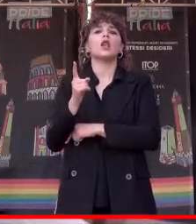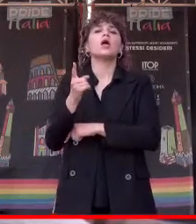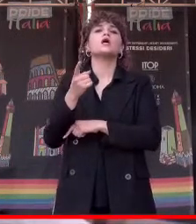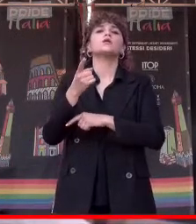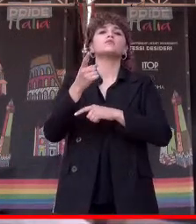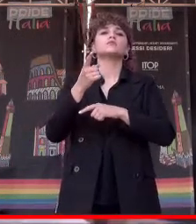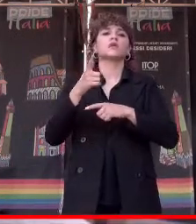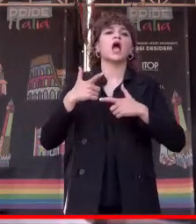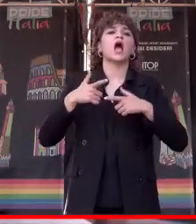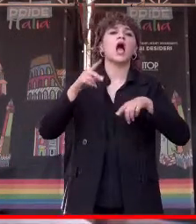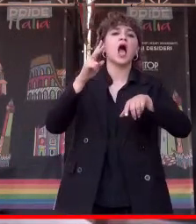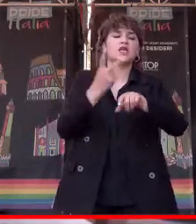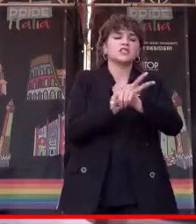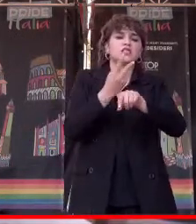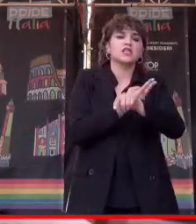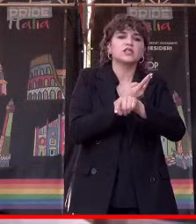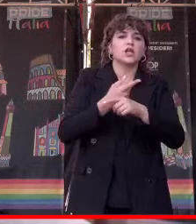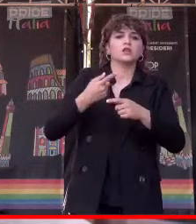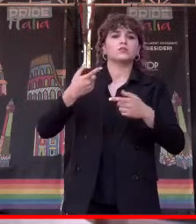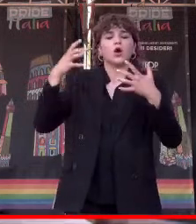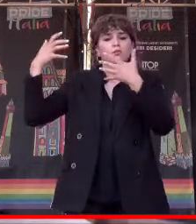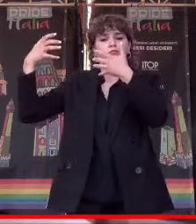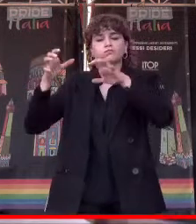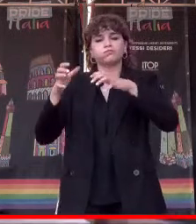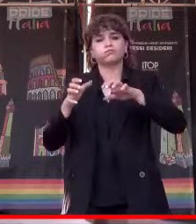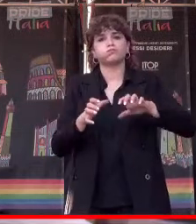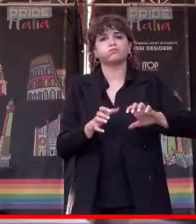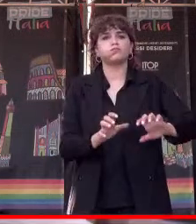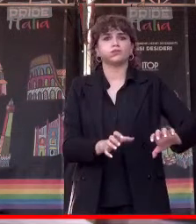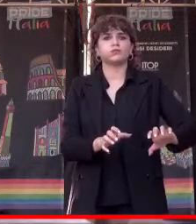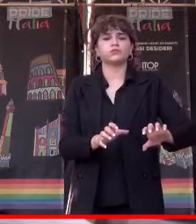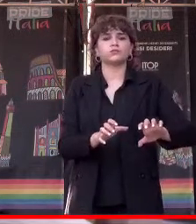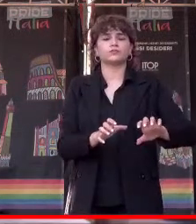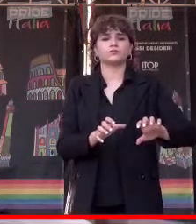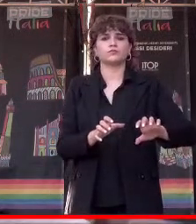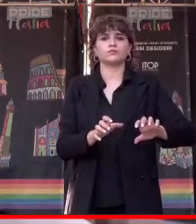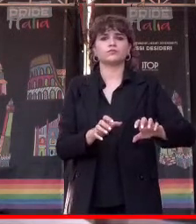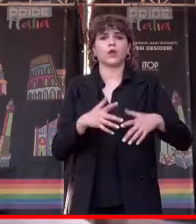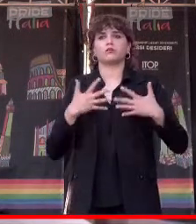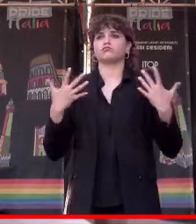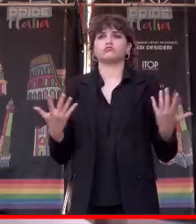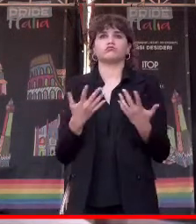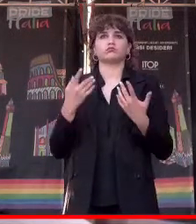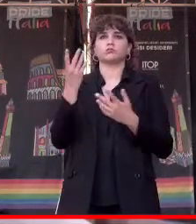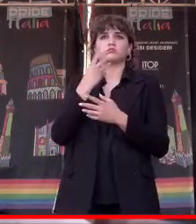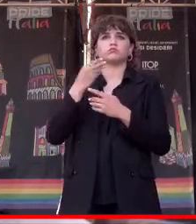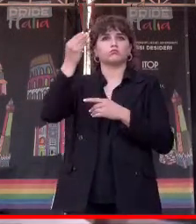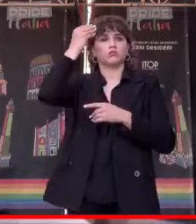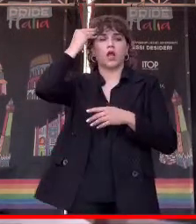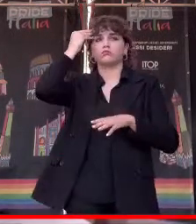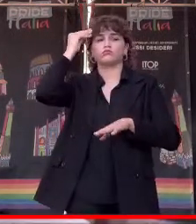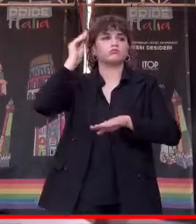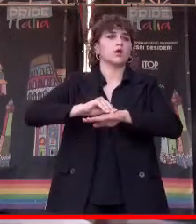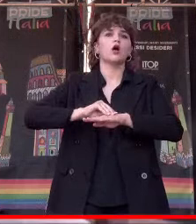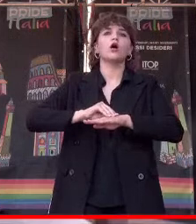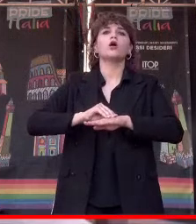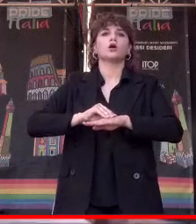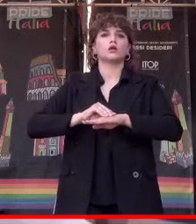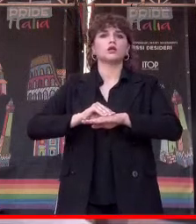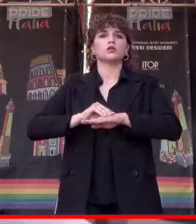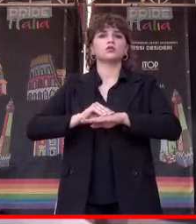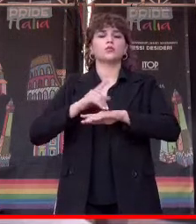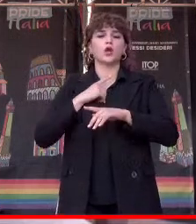l'assistenzialismo, ma ci sono cose come ad esempio mi viene in mente tutte le